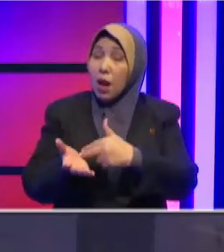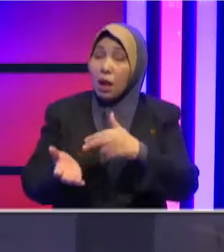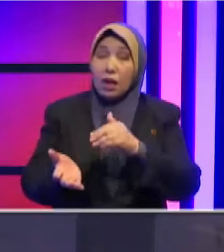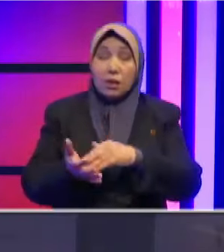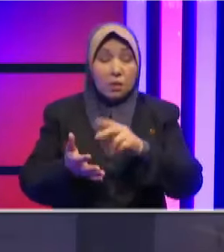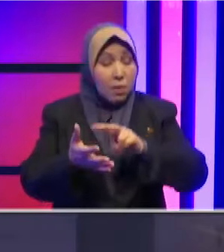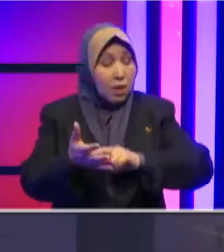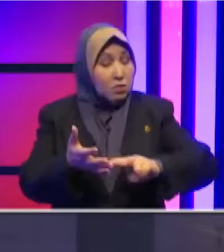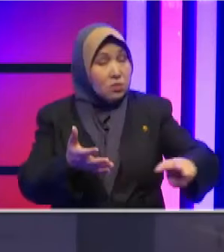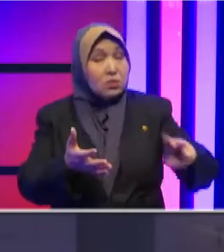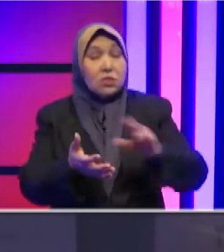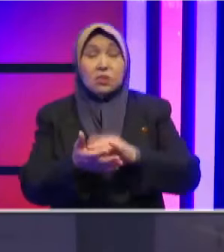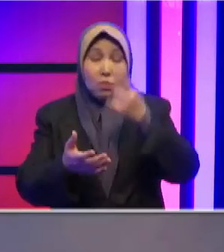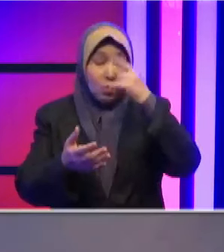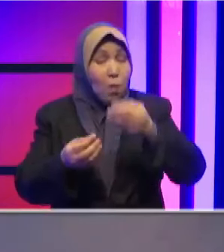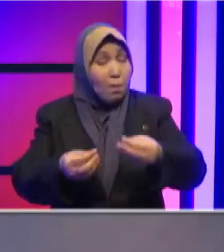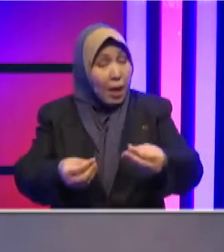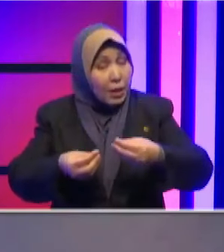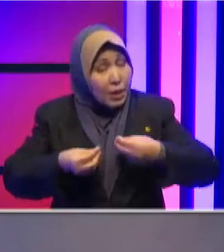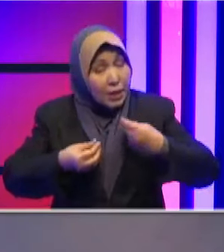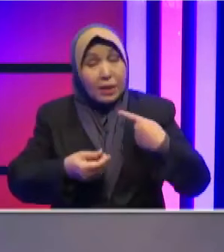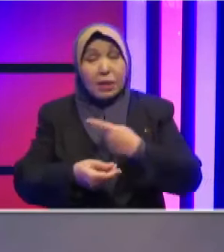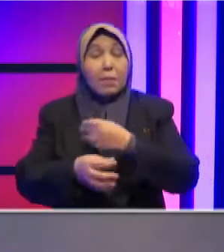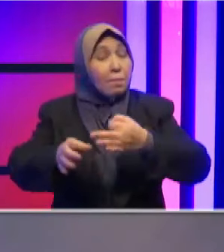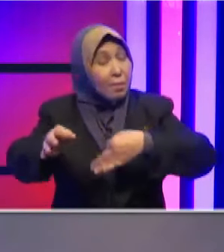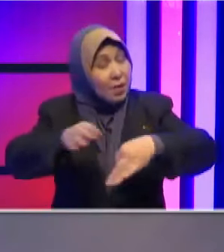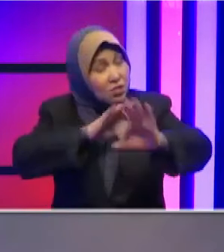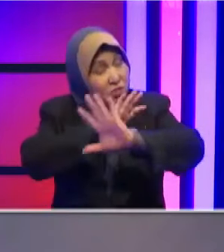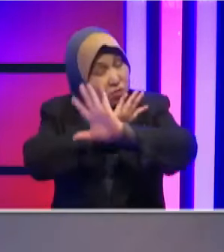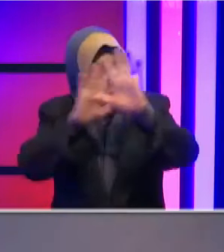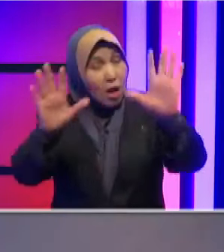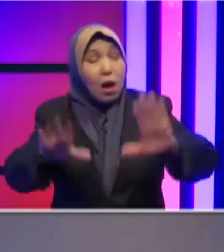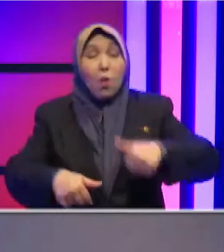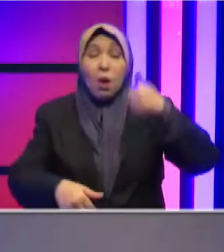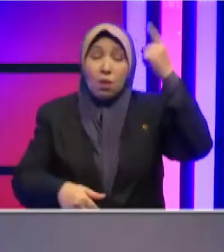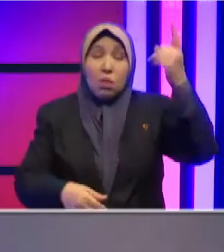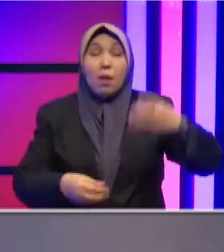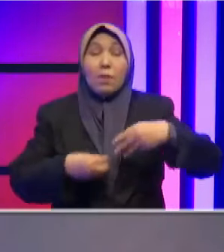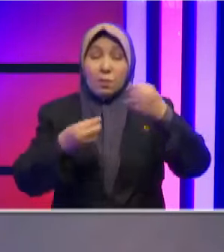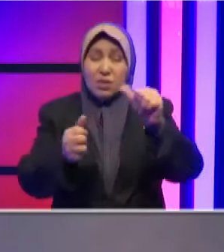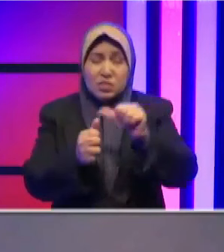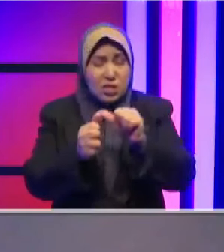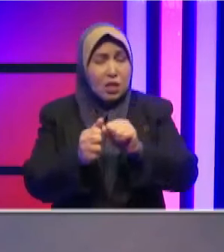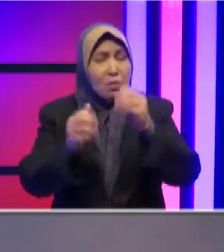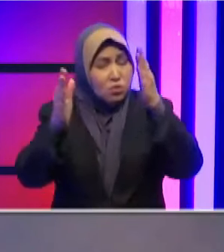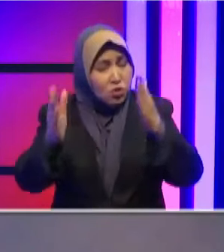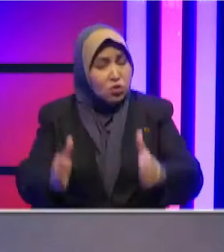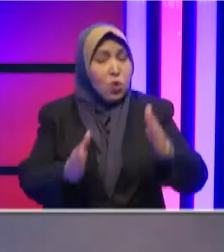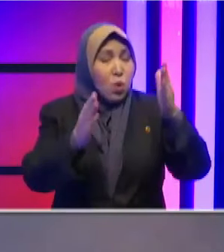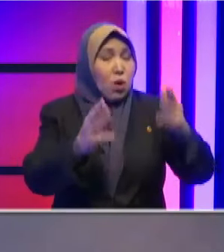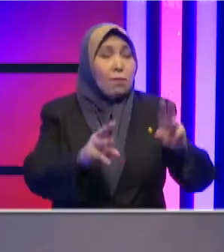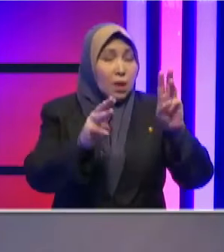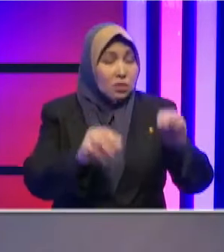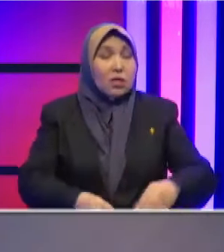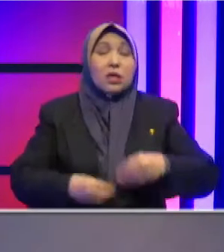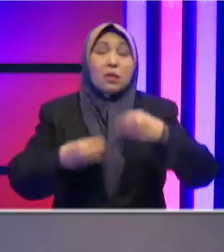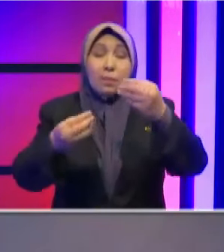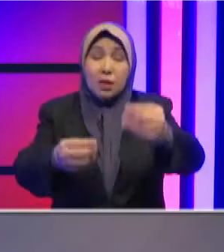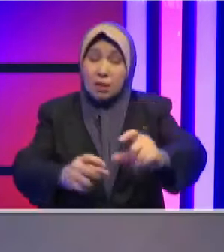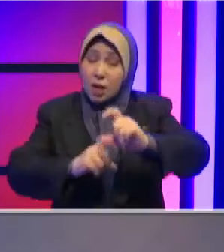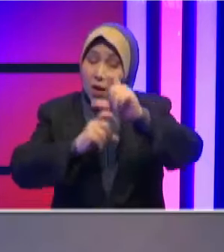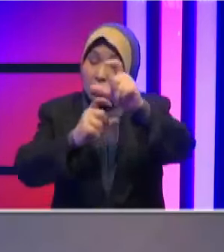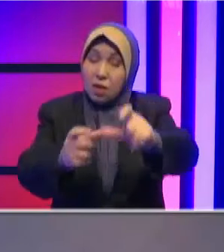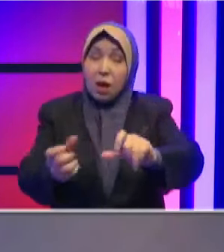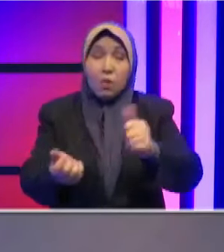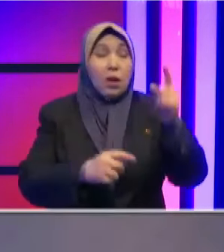lagu untuk memberikan pencerahan kepada kita bagaimana Allah Subhanahu Wa Ta'ala memberikan setiap seseorang itu akan diberikan ganjaran oleh